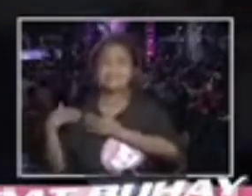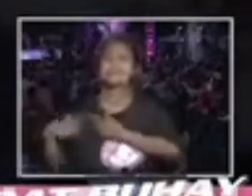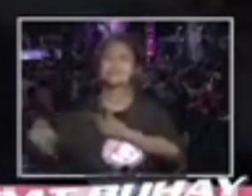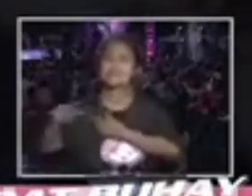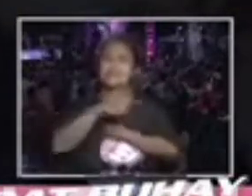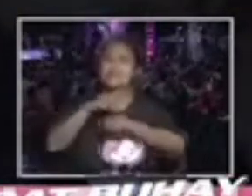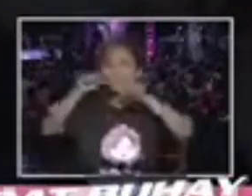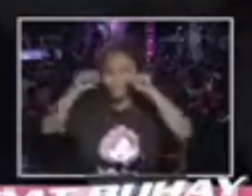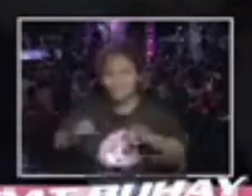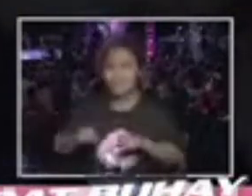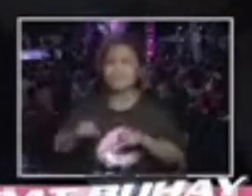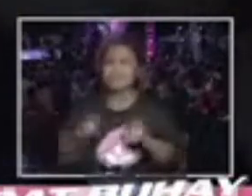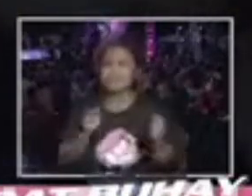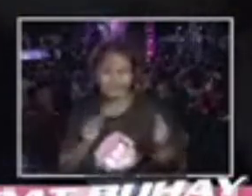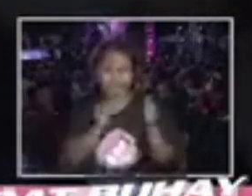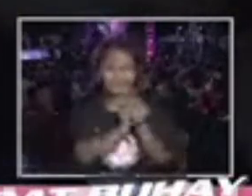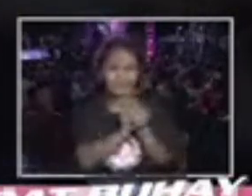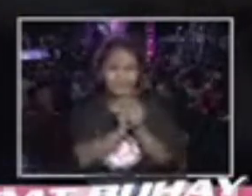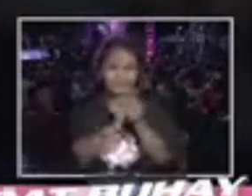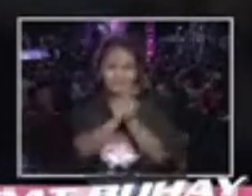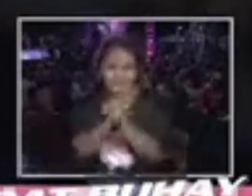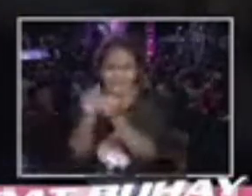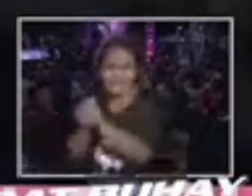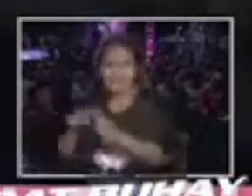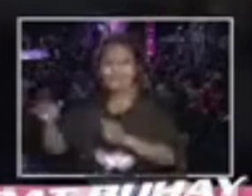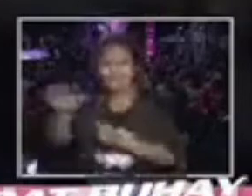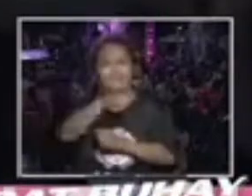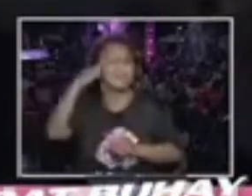Tatabihan kayo sa pinagdaraanan ninyo.